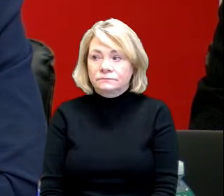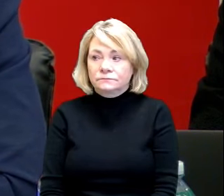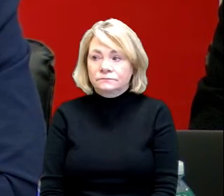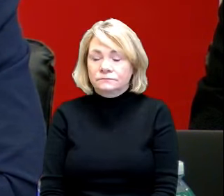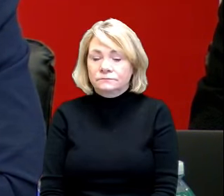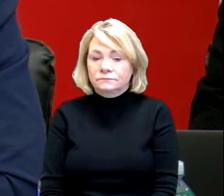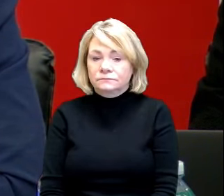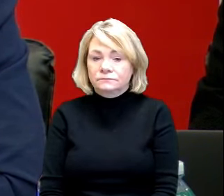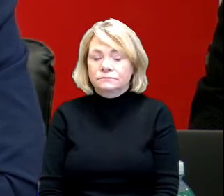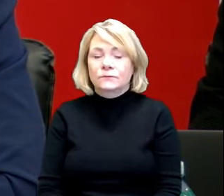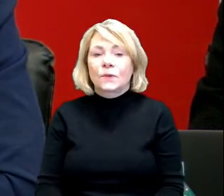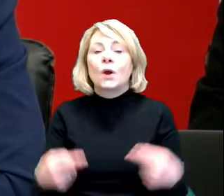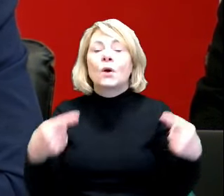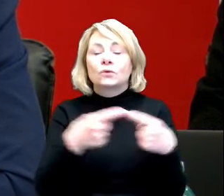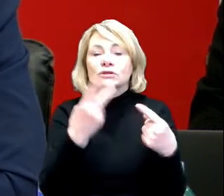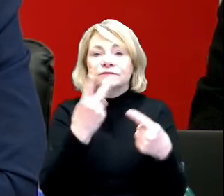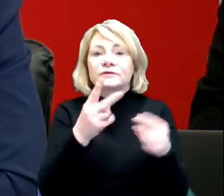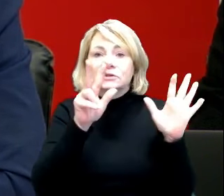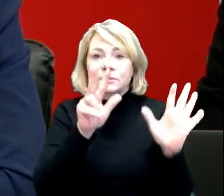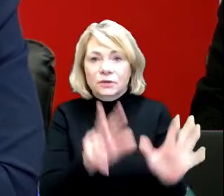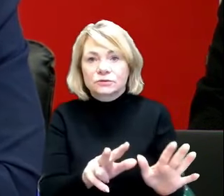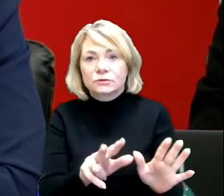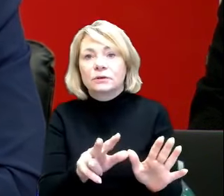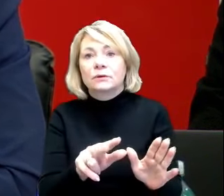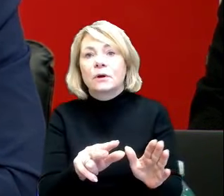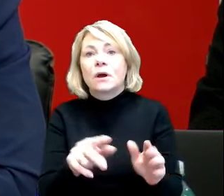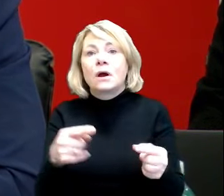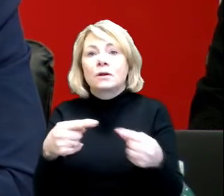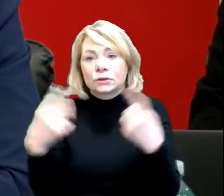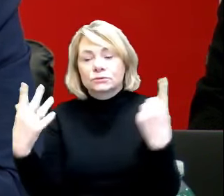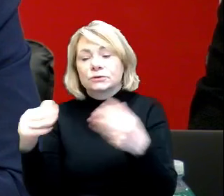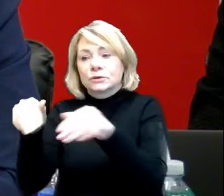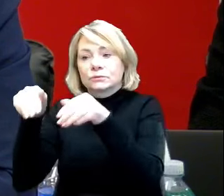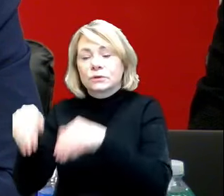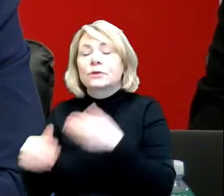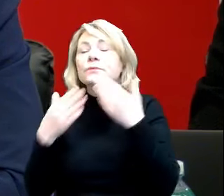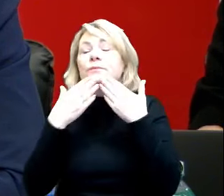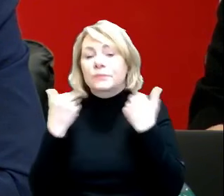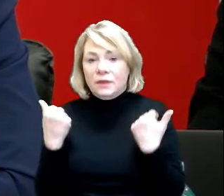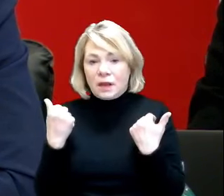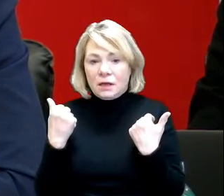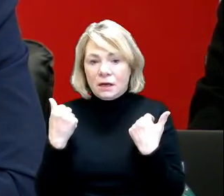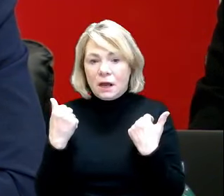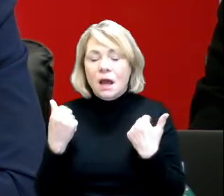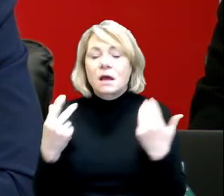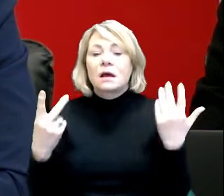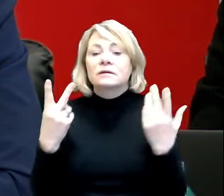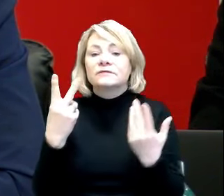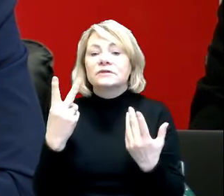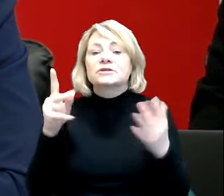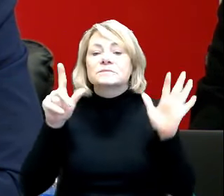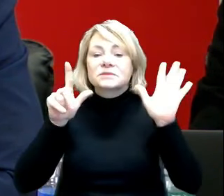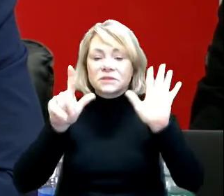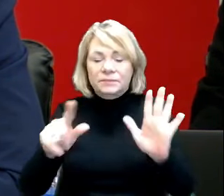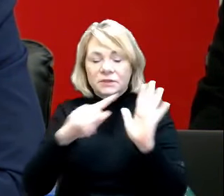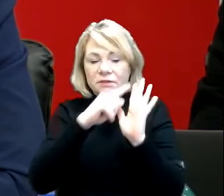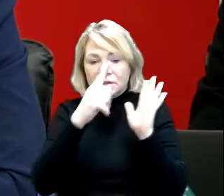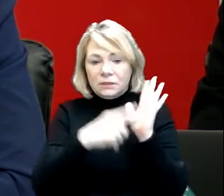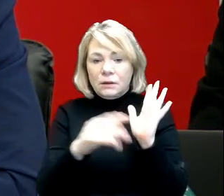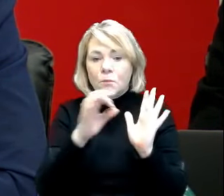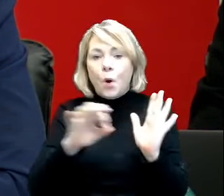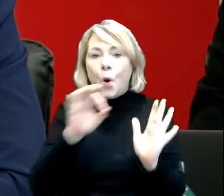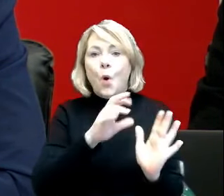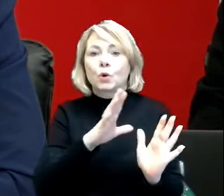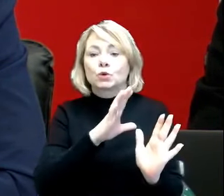už 28 prieš ir susilaikiusių nėra a 27 darbotvarkės klausimas dėl turto perėmimo